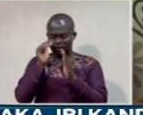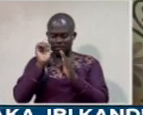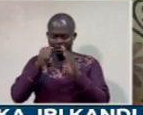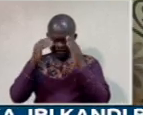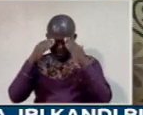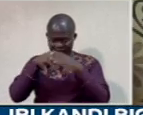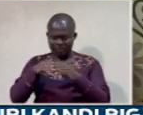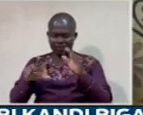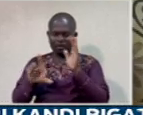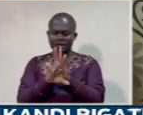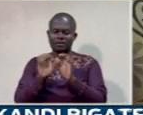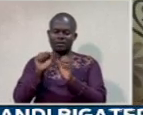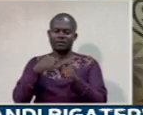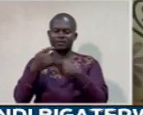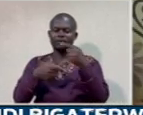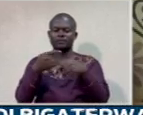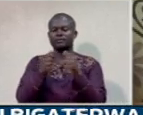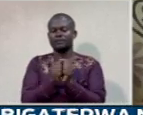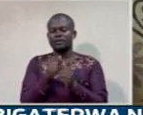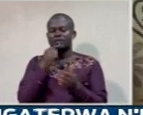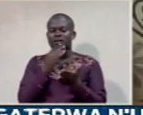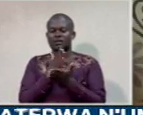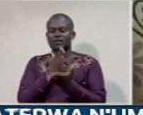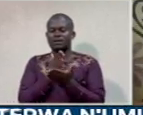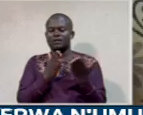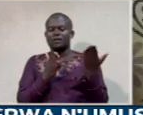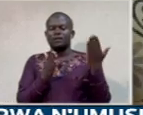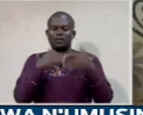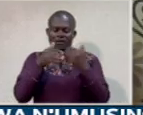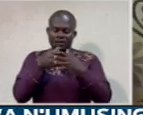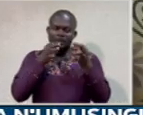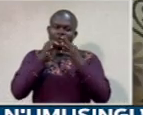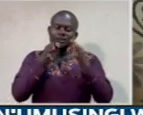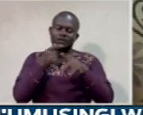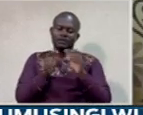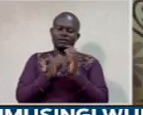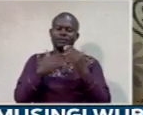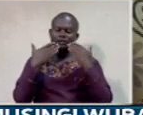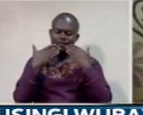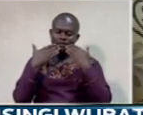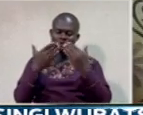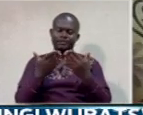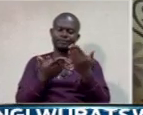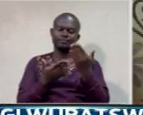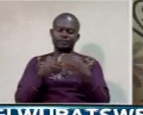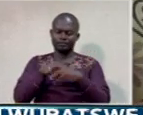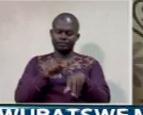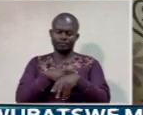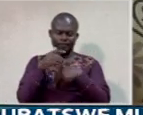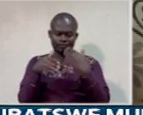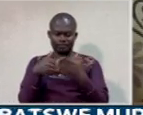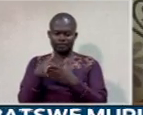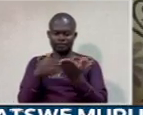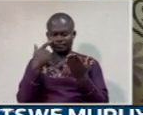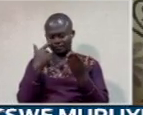imbere y'amategeko ikomeze. Rero baje kubishimangira kandi n'ubufatanye tubashimira no mu gihe cyose gitandukanye